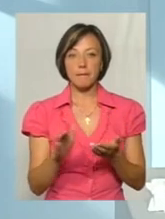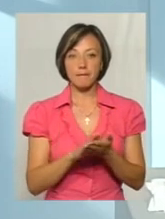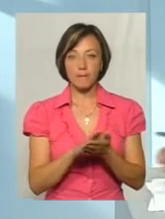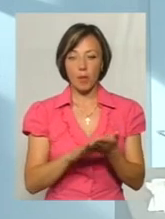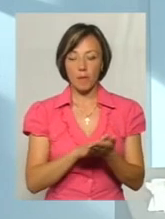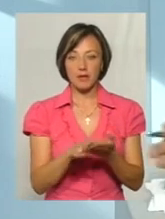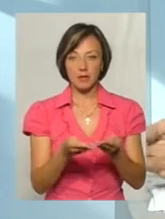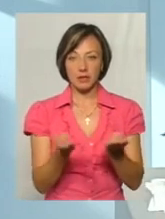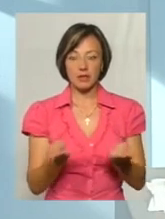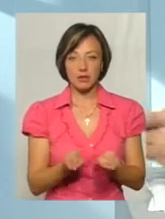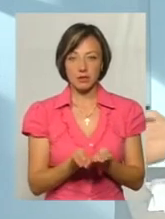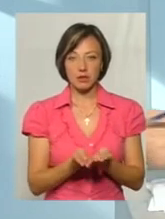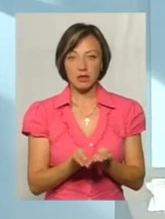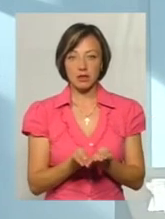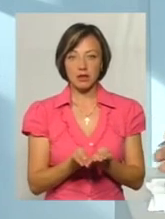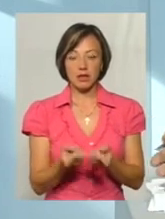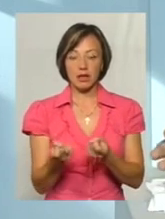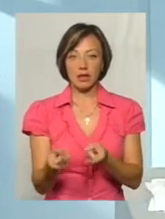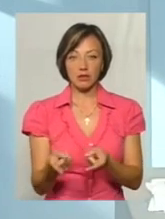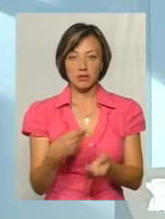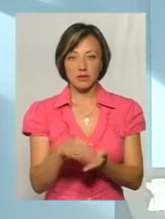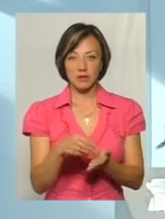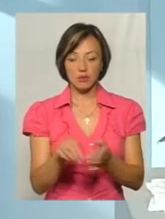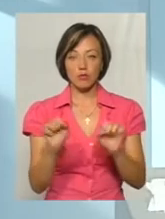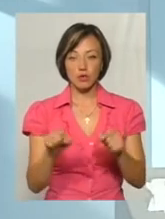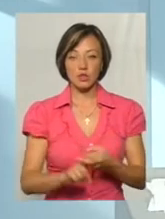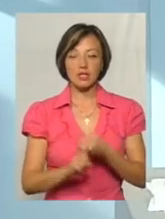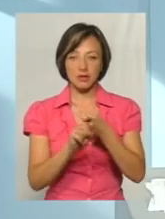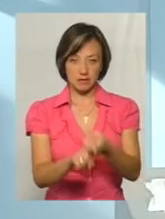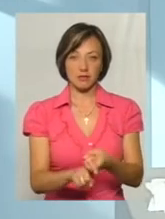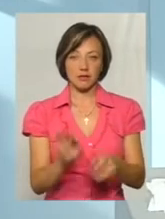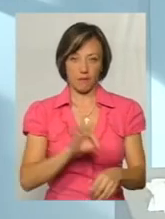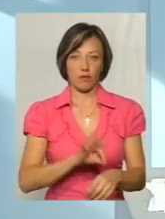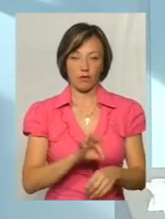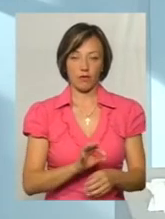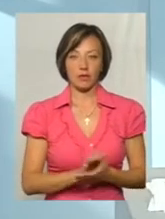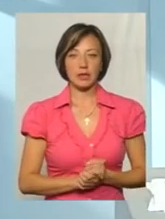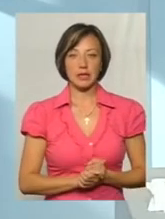тарілочки, залишивши остатки, кинувши свинці, ми можемо її наразити на захворювання.